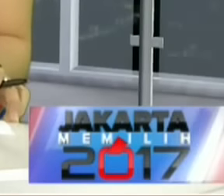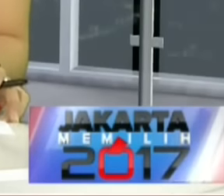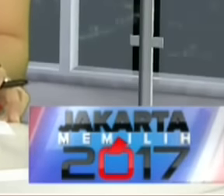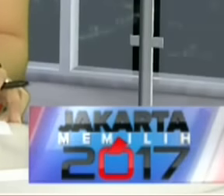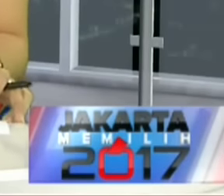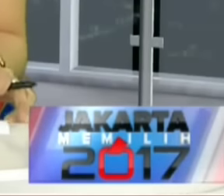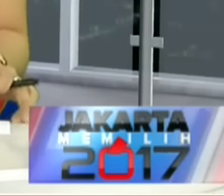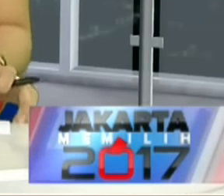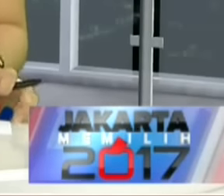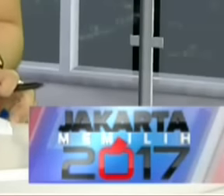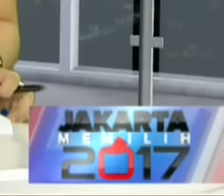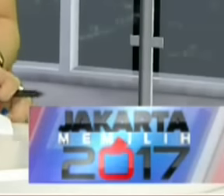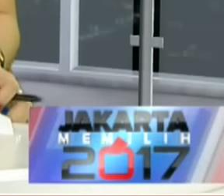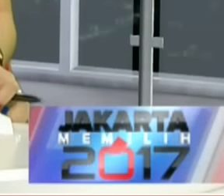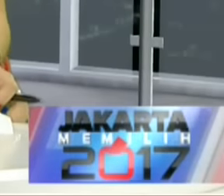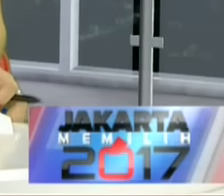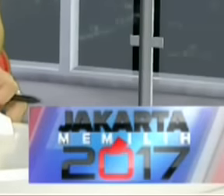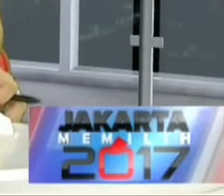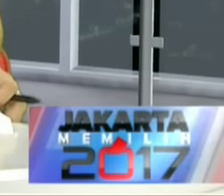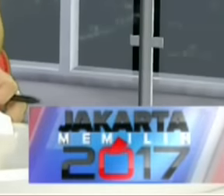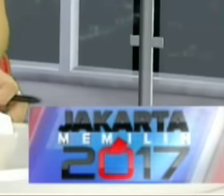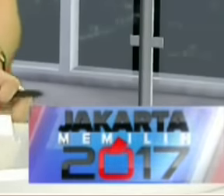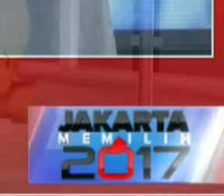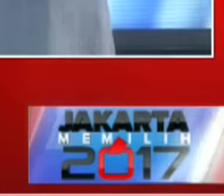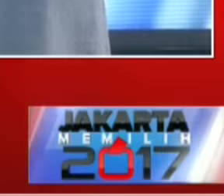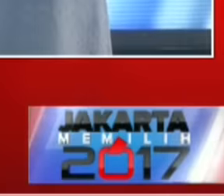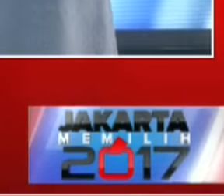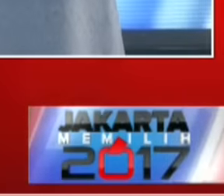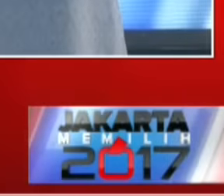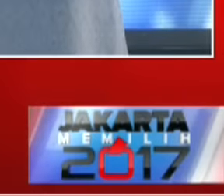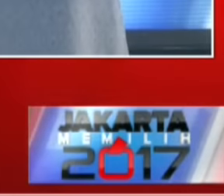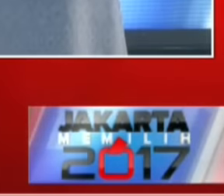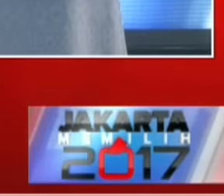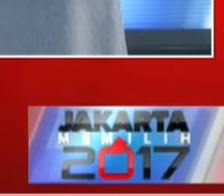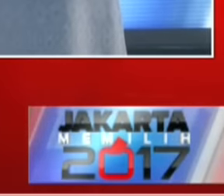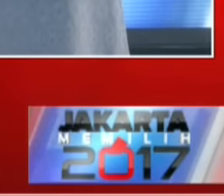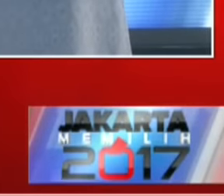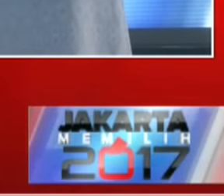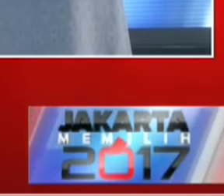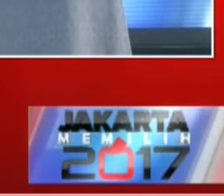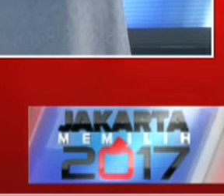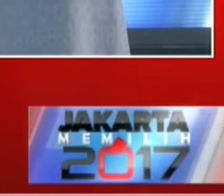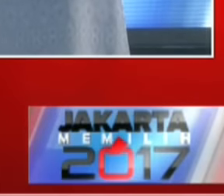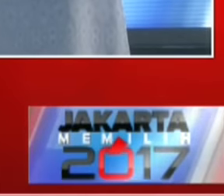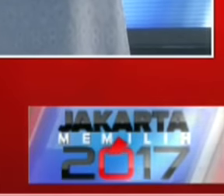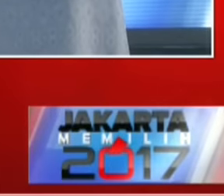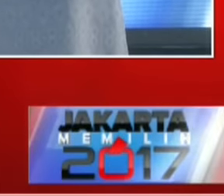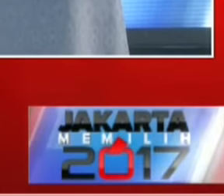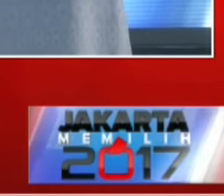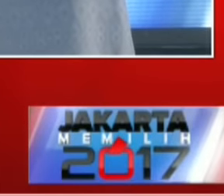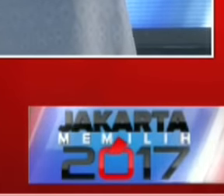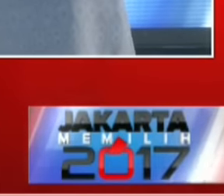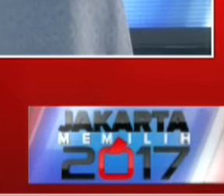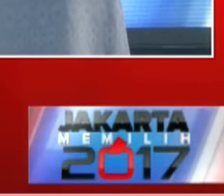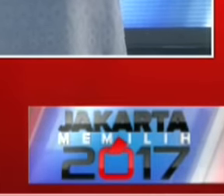di Kemang Village. Di Kemang Village. Dan Egan. Ya, pemirsa, sekali lagi kami mengucapkan terima kasih karena Anda telah menyaksikan